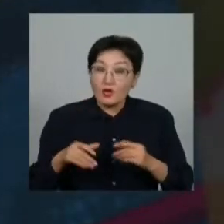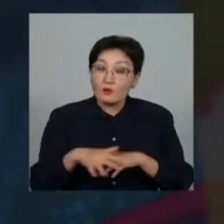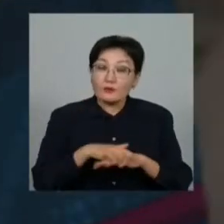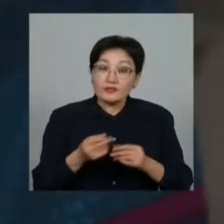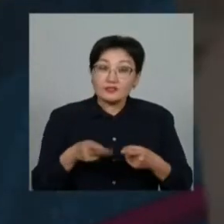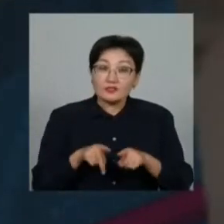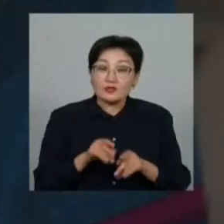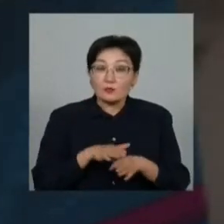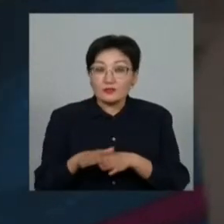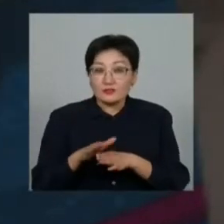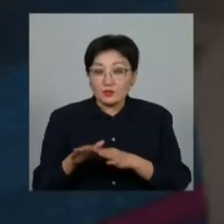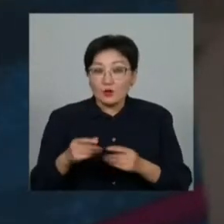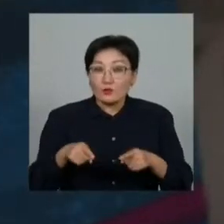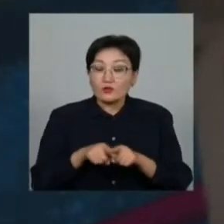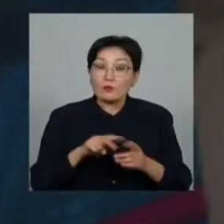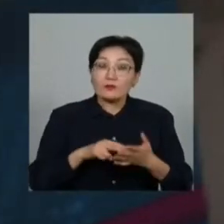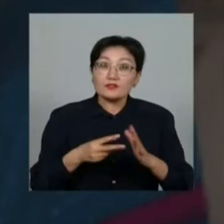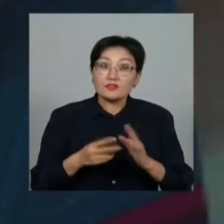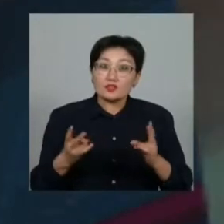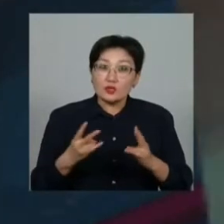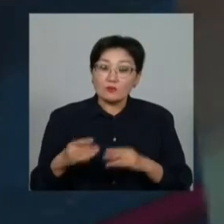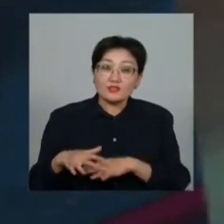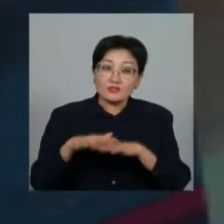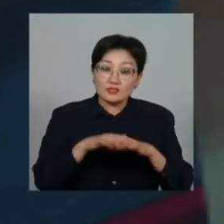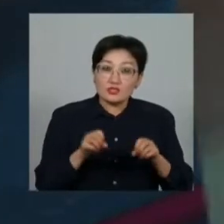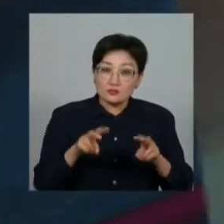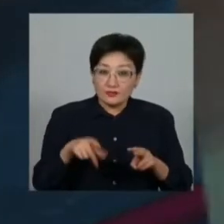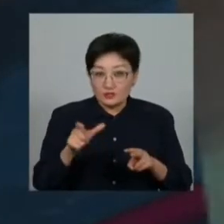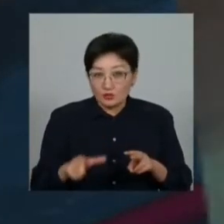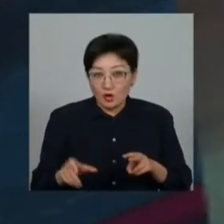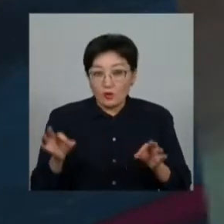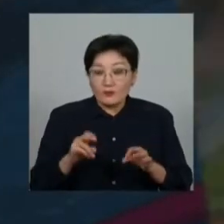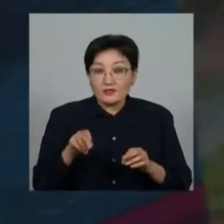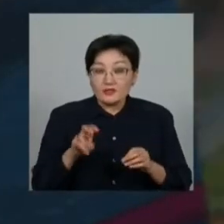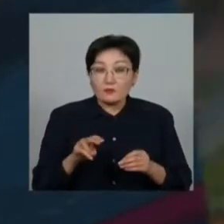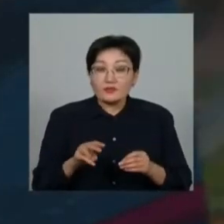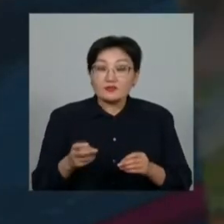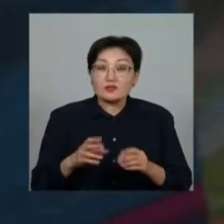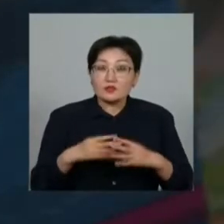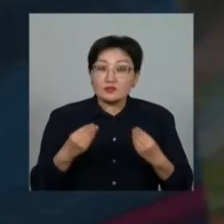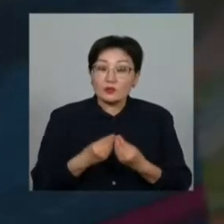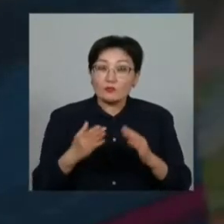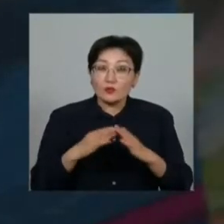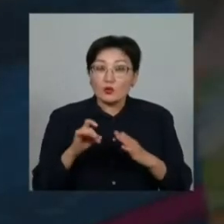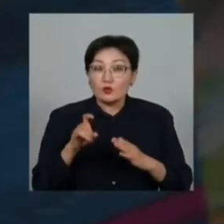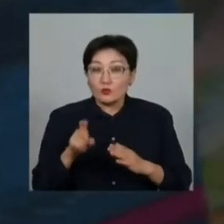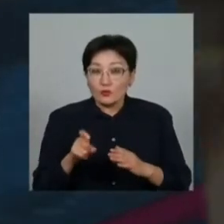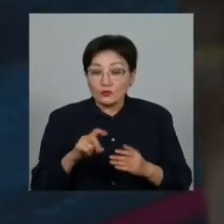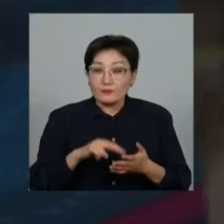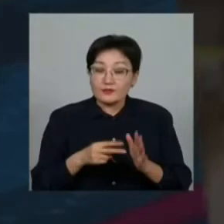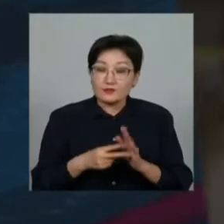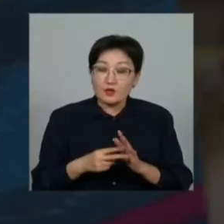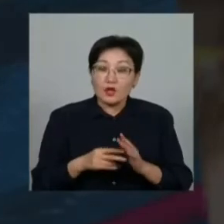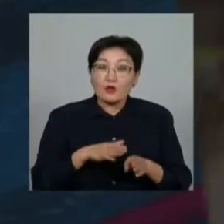но для реализации амбициозного проекта нужны инвесторы и специалисты о том как постоять себя семейного дома рук строить планы и воплощать